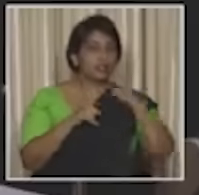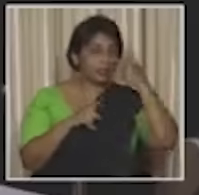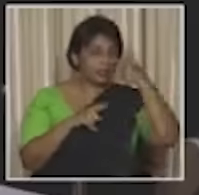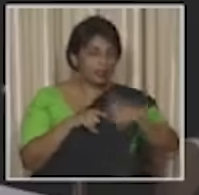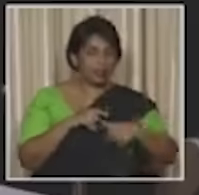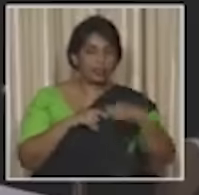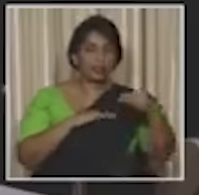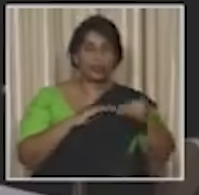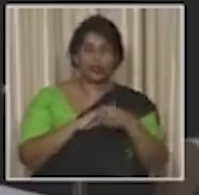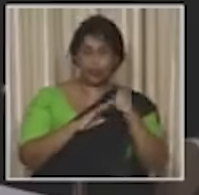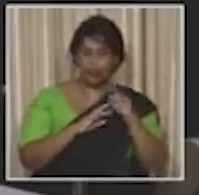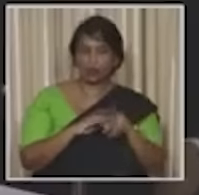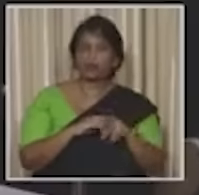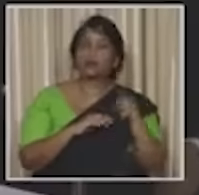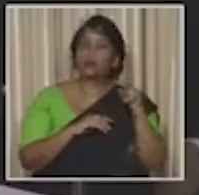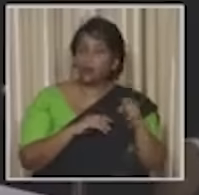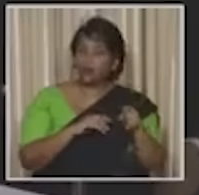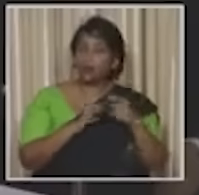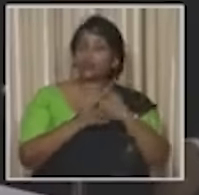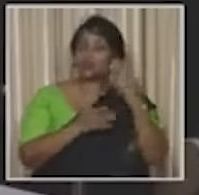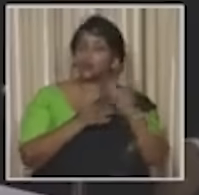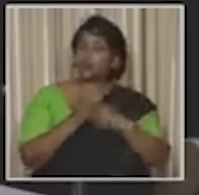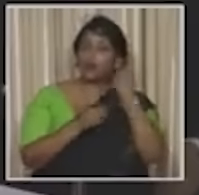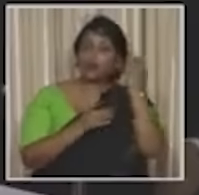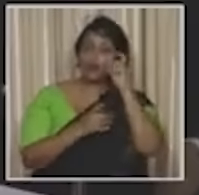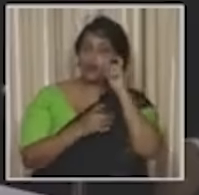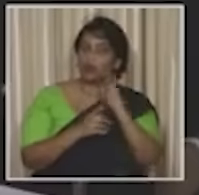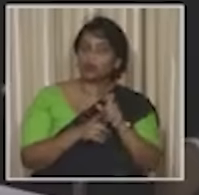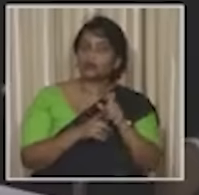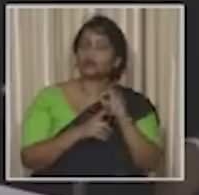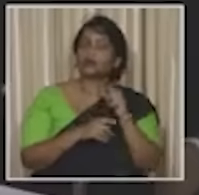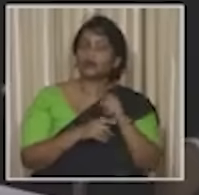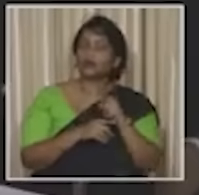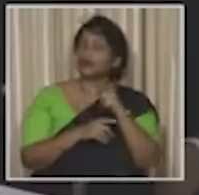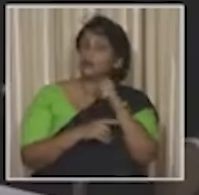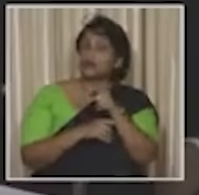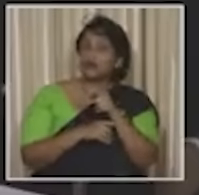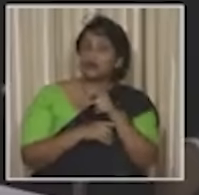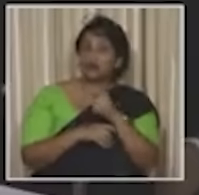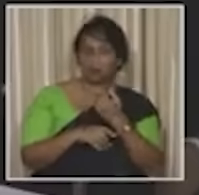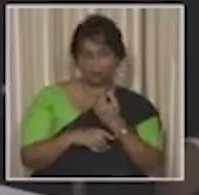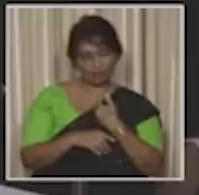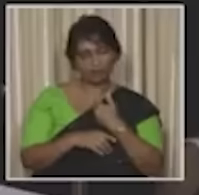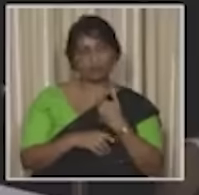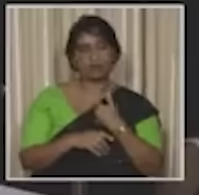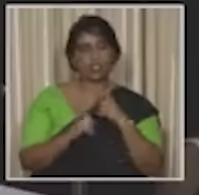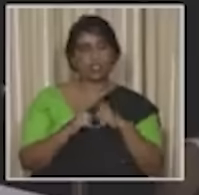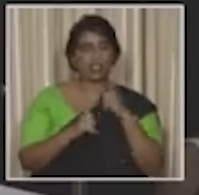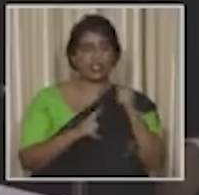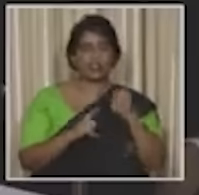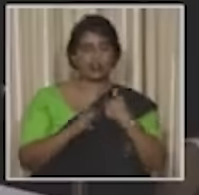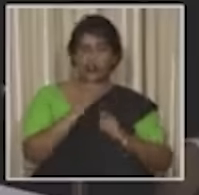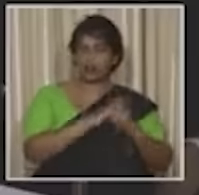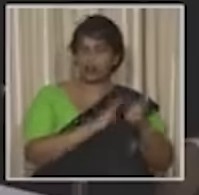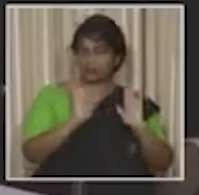කොමිස් ගැහුවා කියලා. අර ඒ පිළිබඳ වාර්තා හොයලා බලන්න. කවුද මම කියන මම ඉංජිනේරුවා වෙනුවෙන්